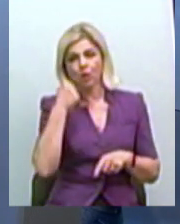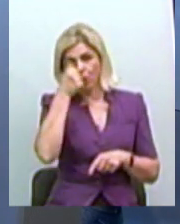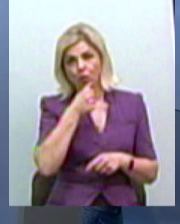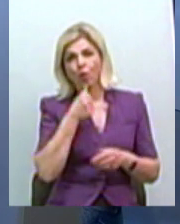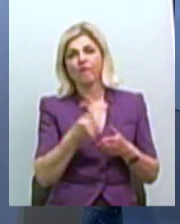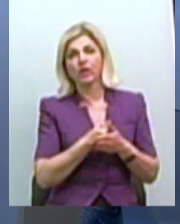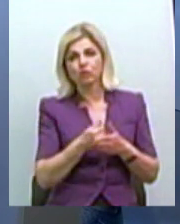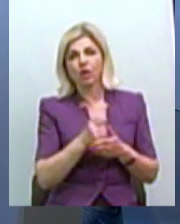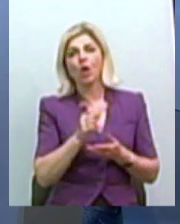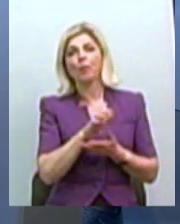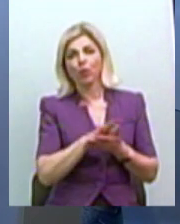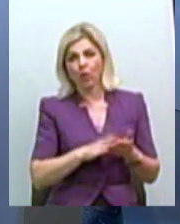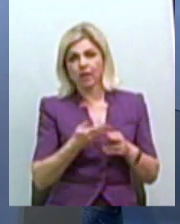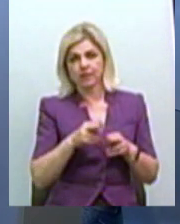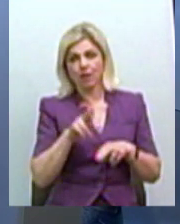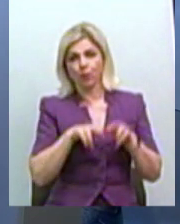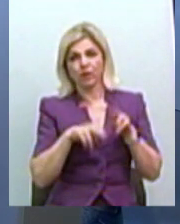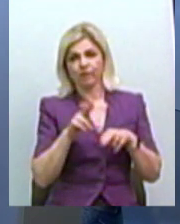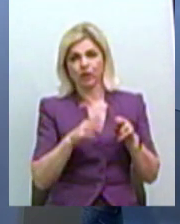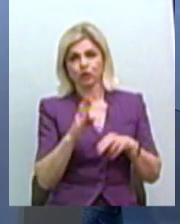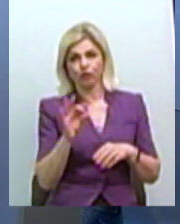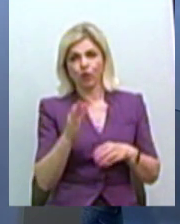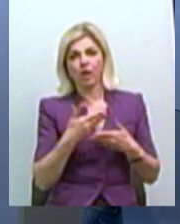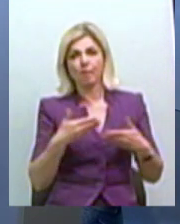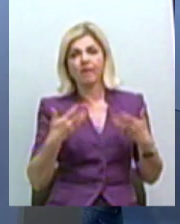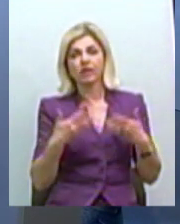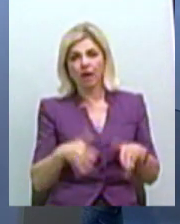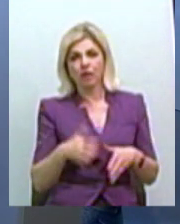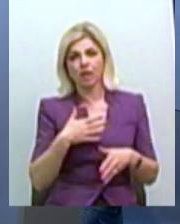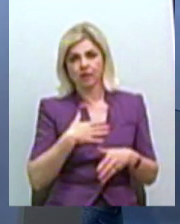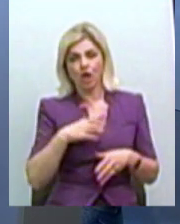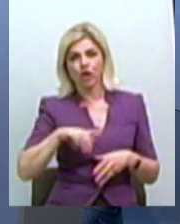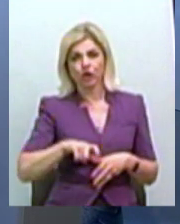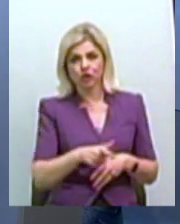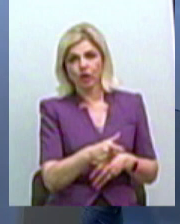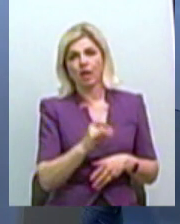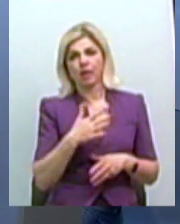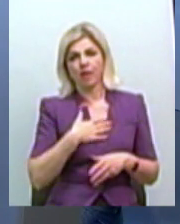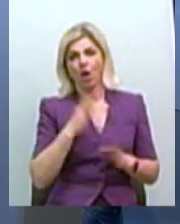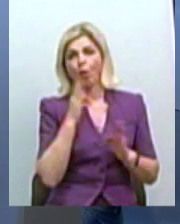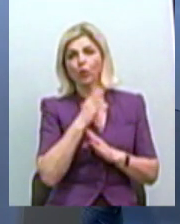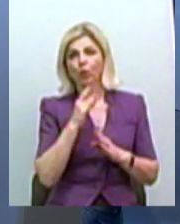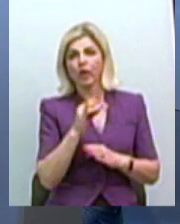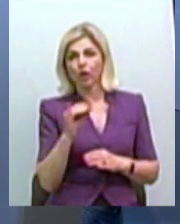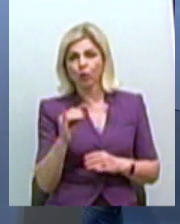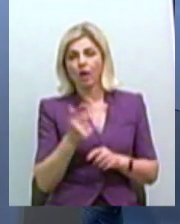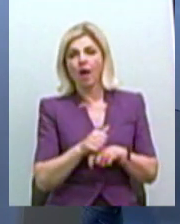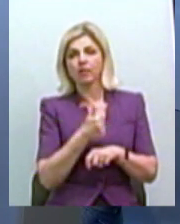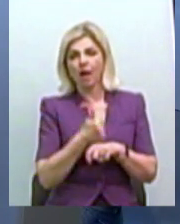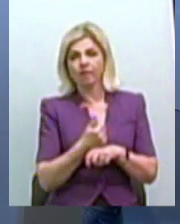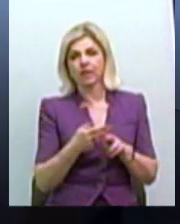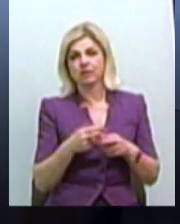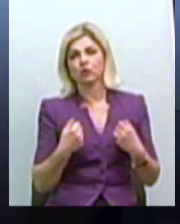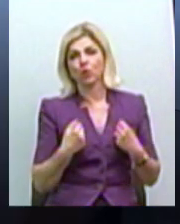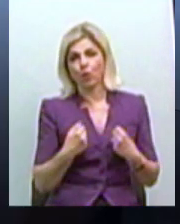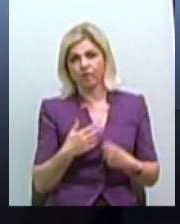але воно продовжується, це будівництво, і ми втрачаємо наші річки і нашу екологію, і саме головне – це